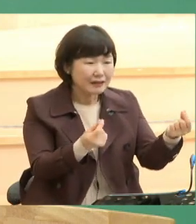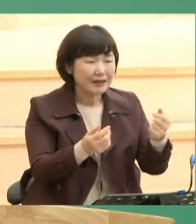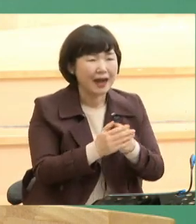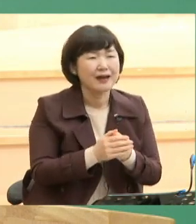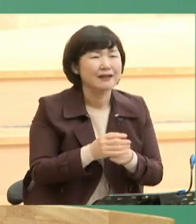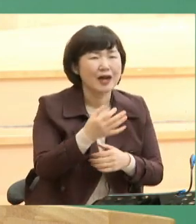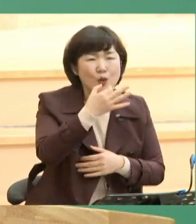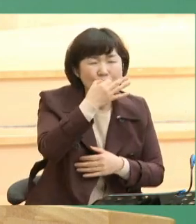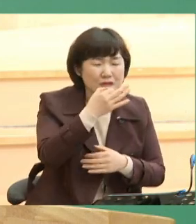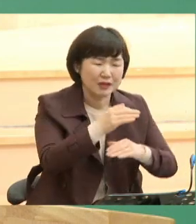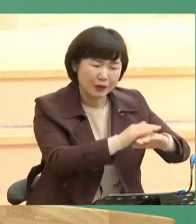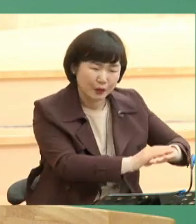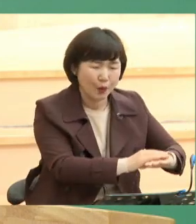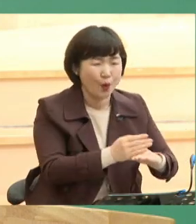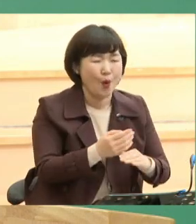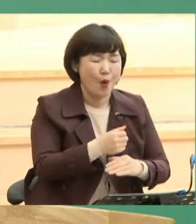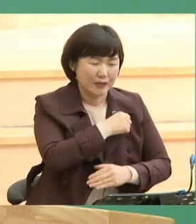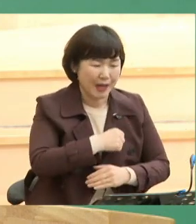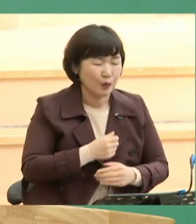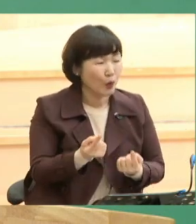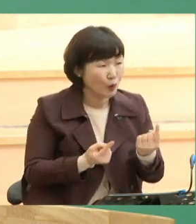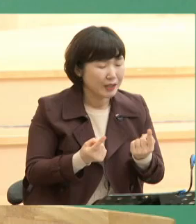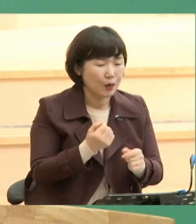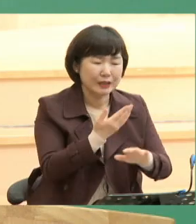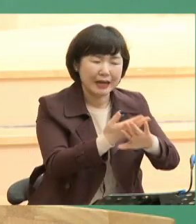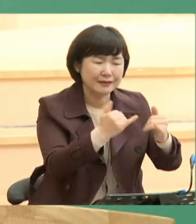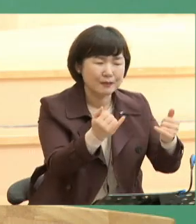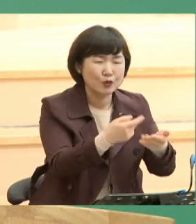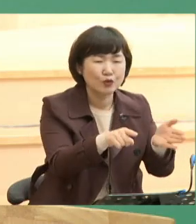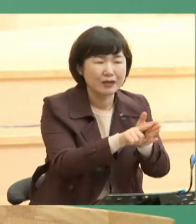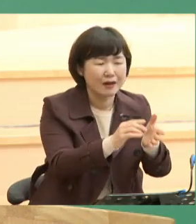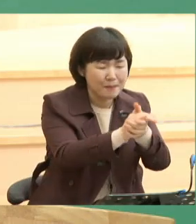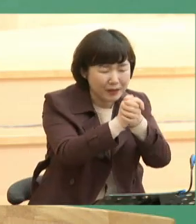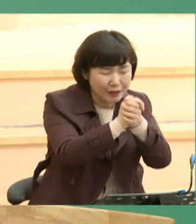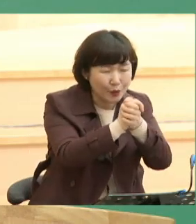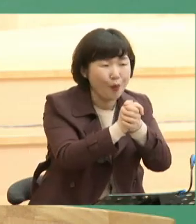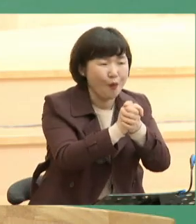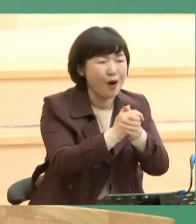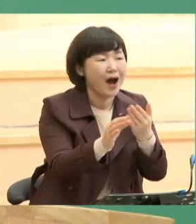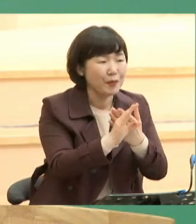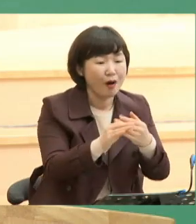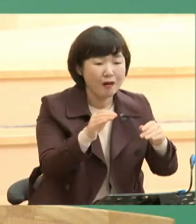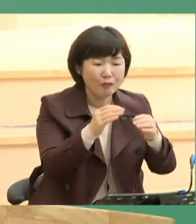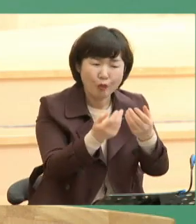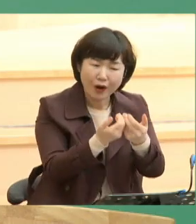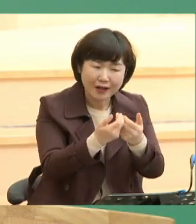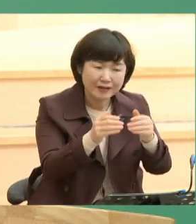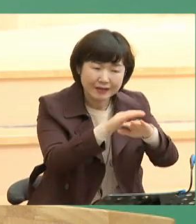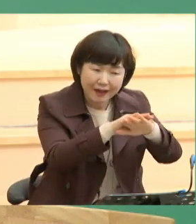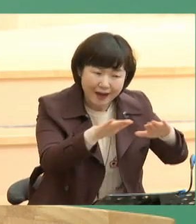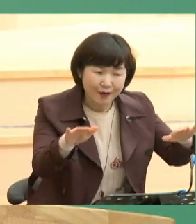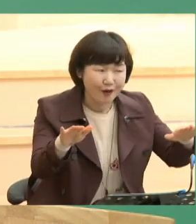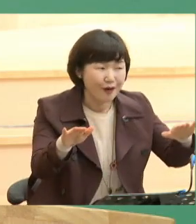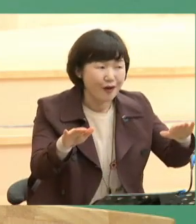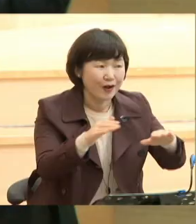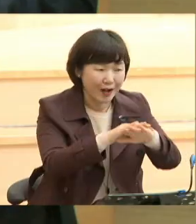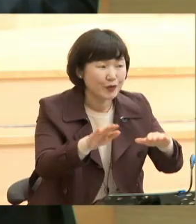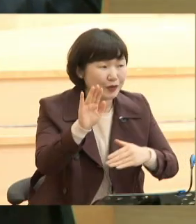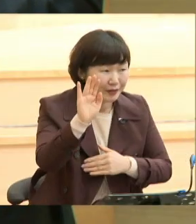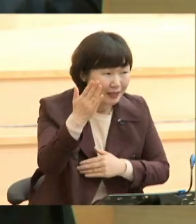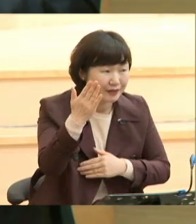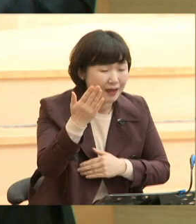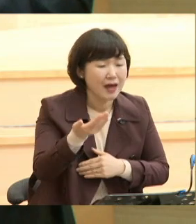이들을 진짜 진심으로 축복하며 넌 갈등이 문제가 어느정도 다 해결되어 지죠 그런 내 오늘 본문에는 한 가지를 더